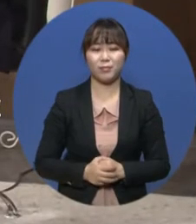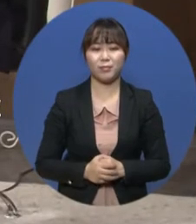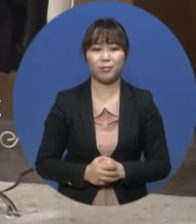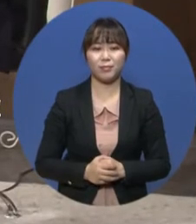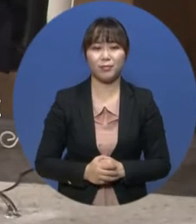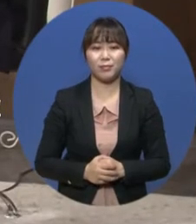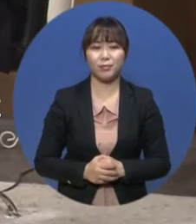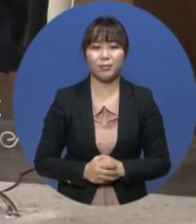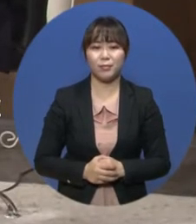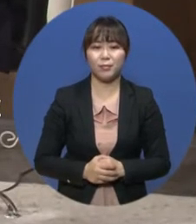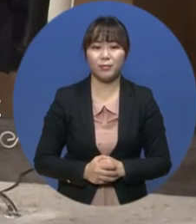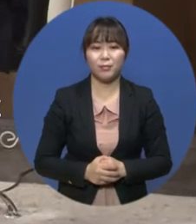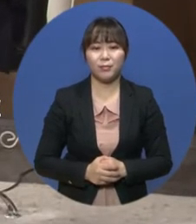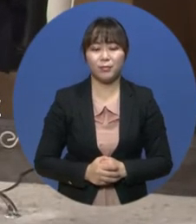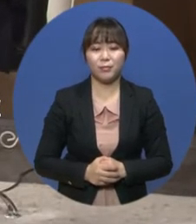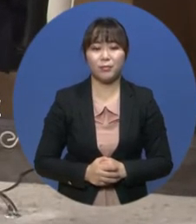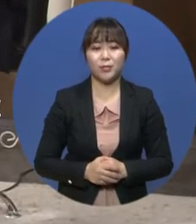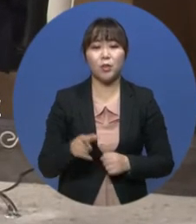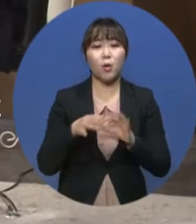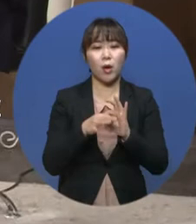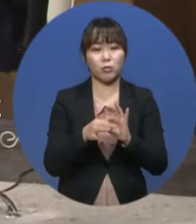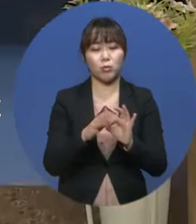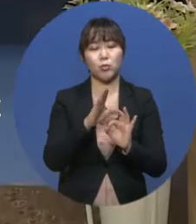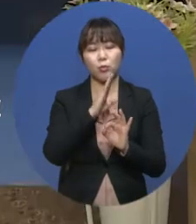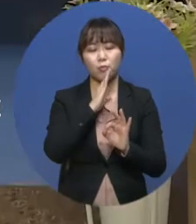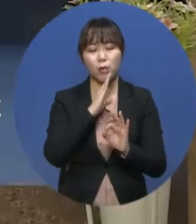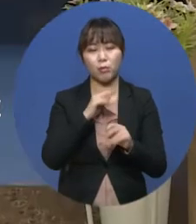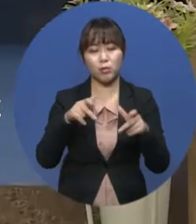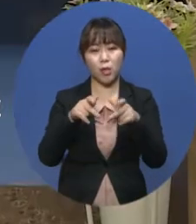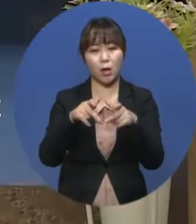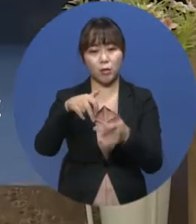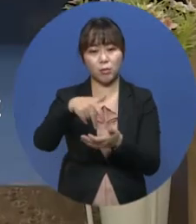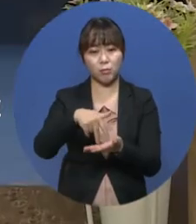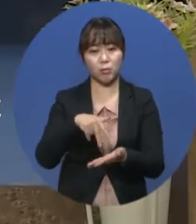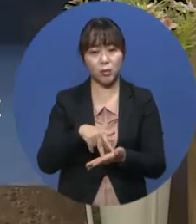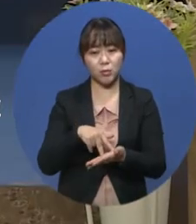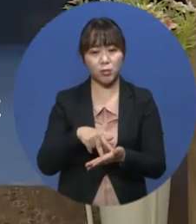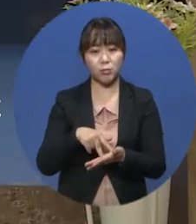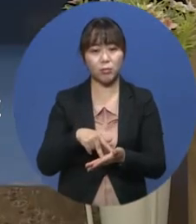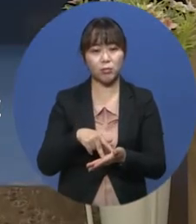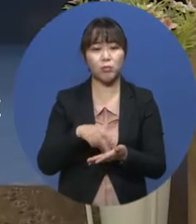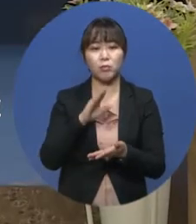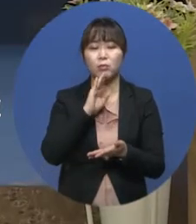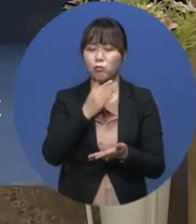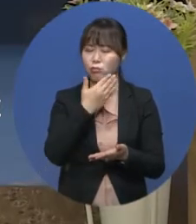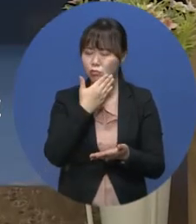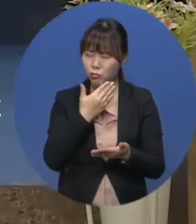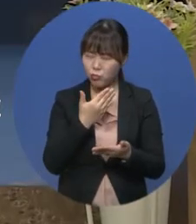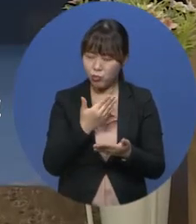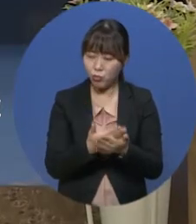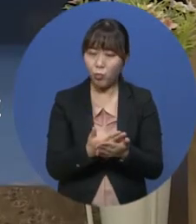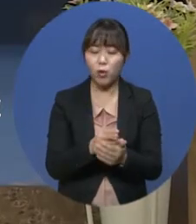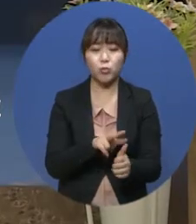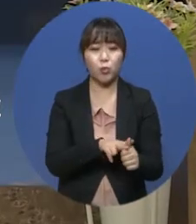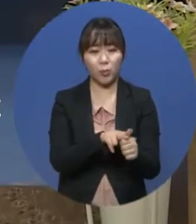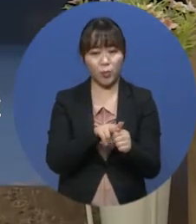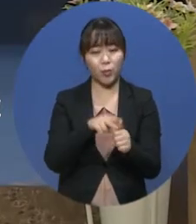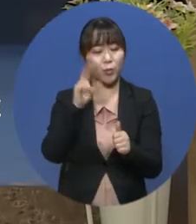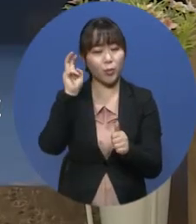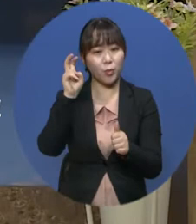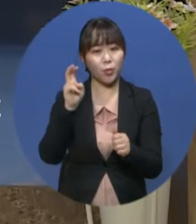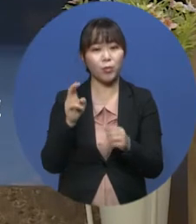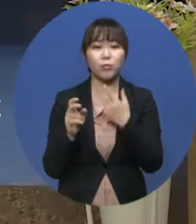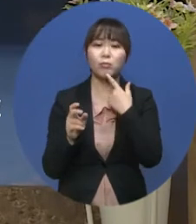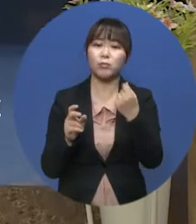연락처 음 그럼 그 부분은 정말 어그 장애인 당사자 분들한테는 아주 중요한 정보일 것 같거든요 이